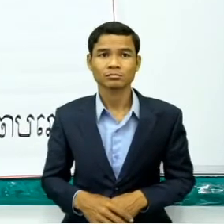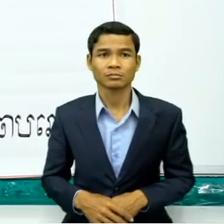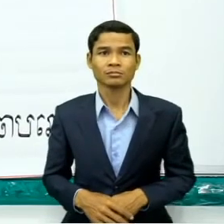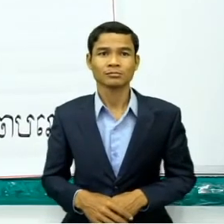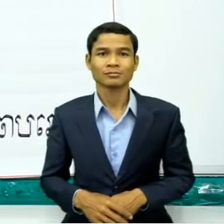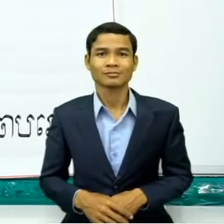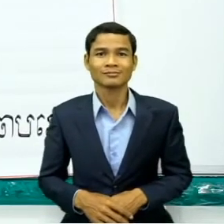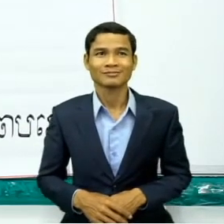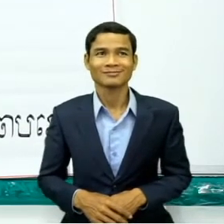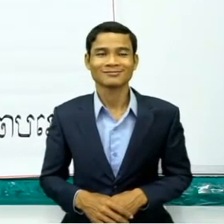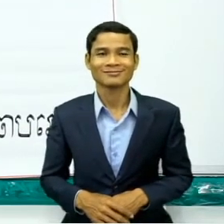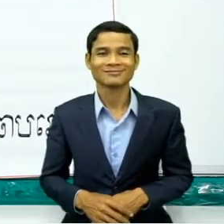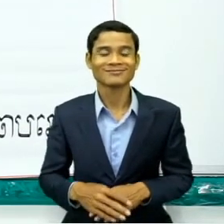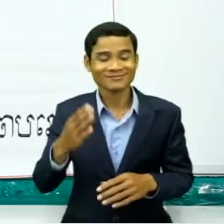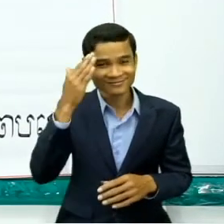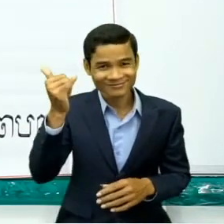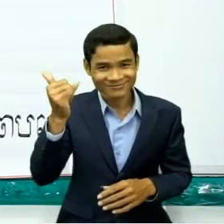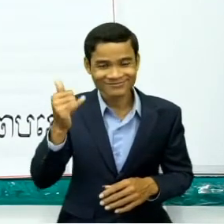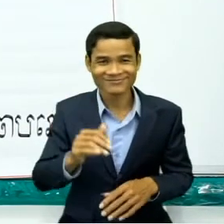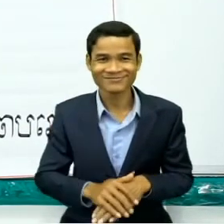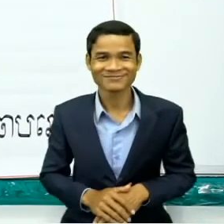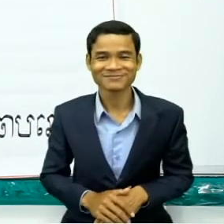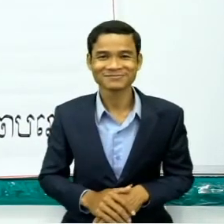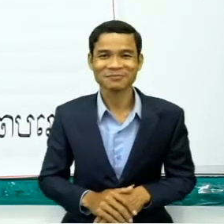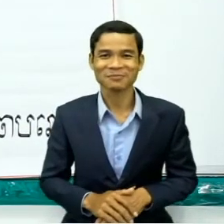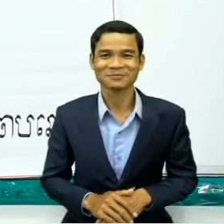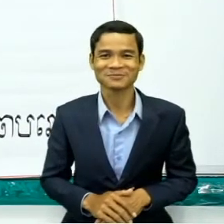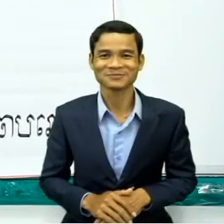Chà, hát ấy con kịch tịch mớ.